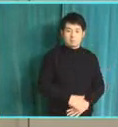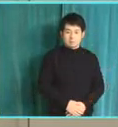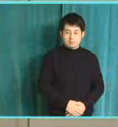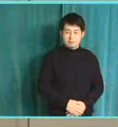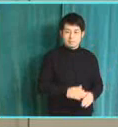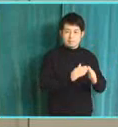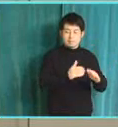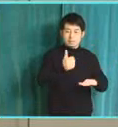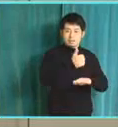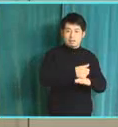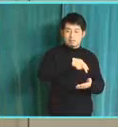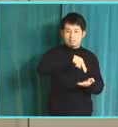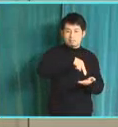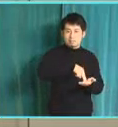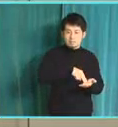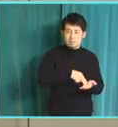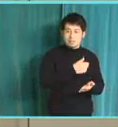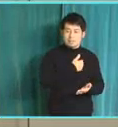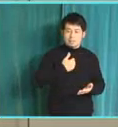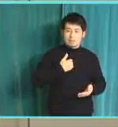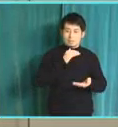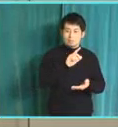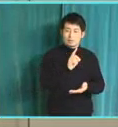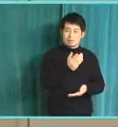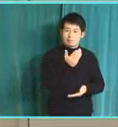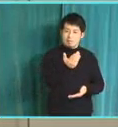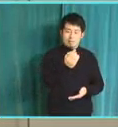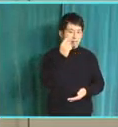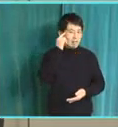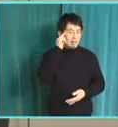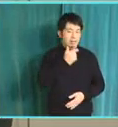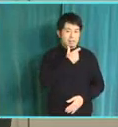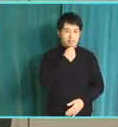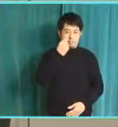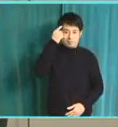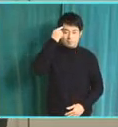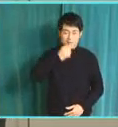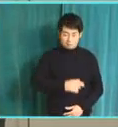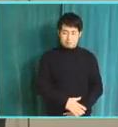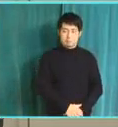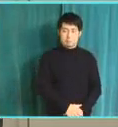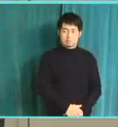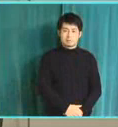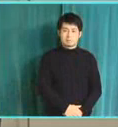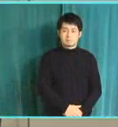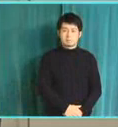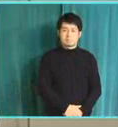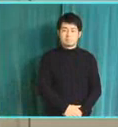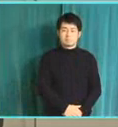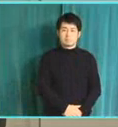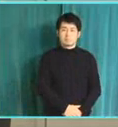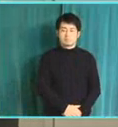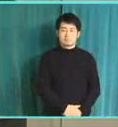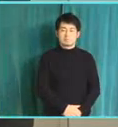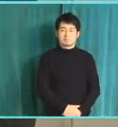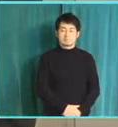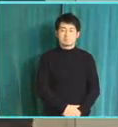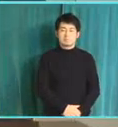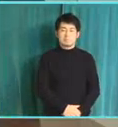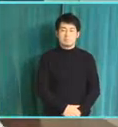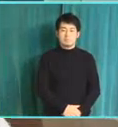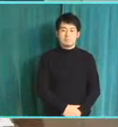ので、その中で長としてできることをずっと模索できたらいいなとは思っています。はい、 ありがとうござい